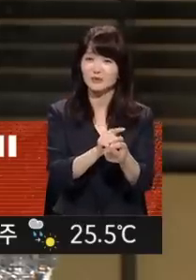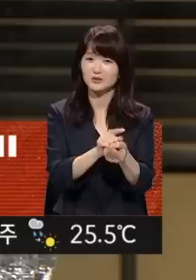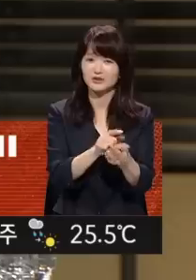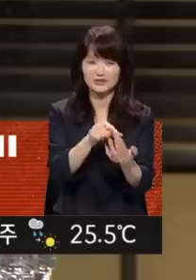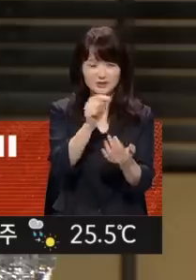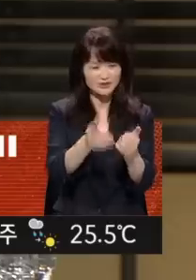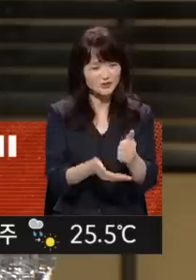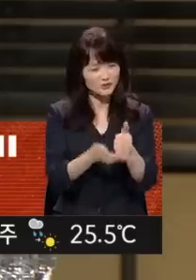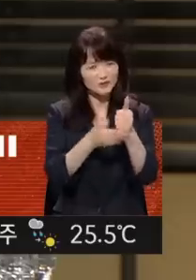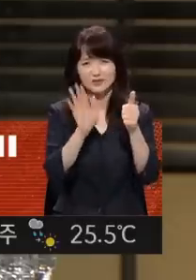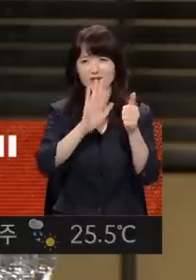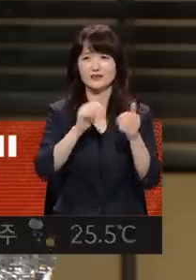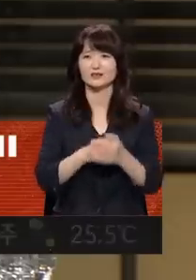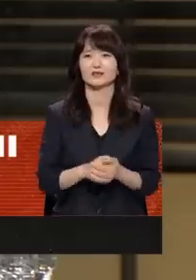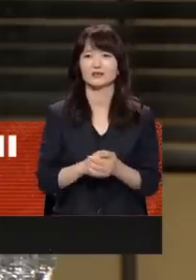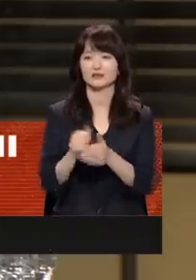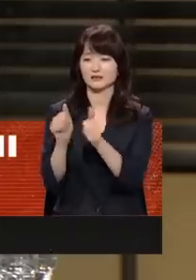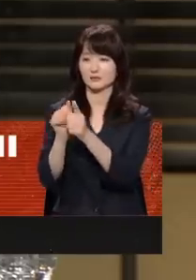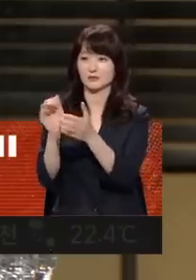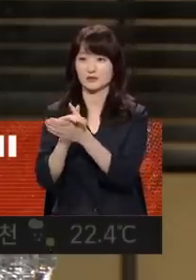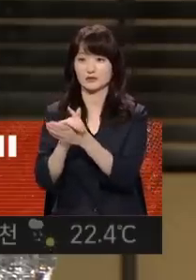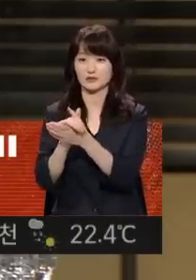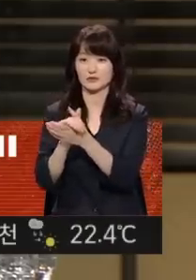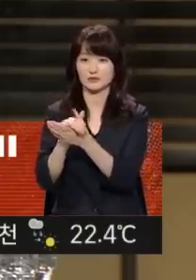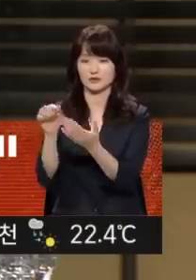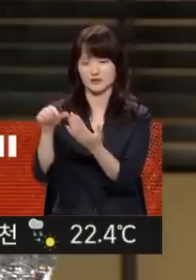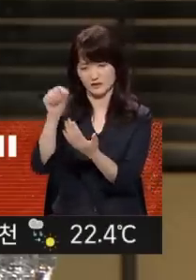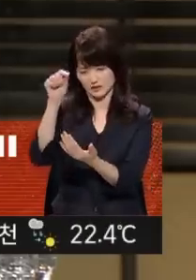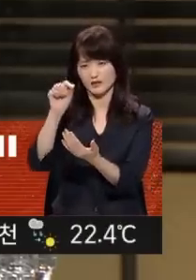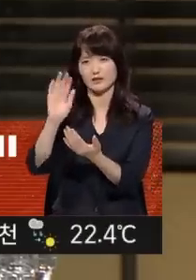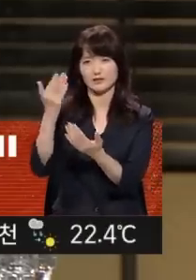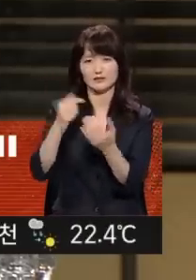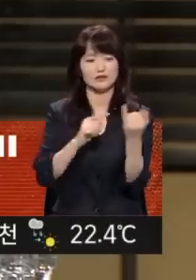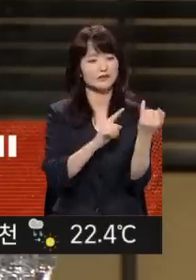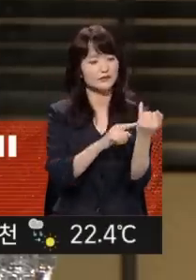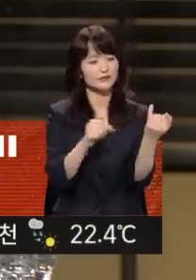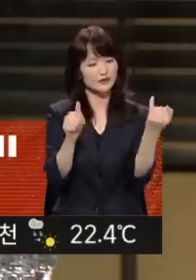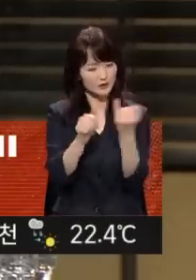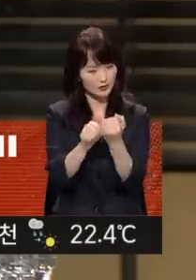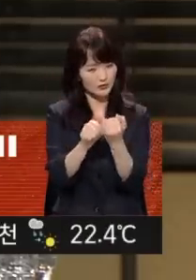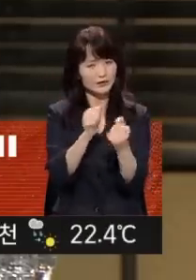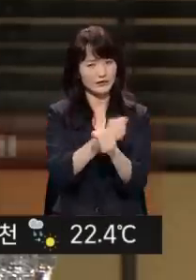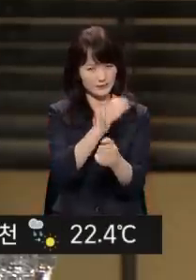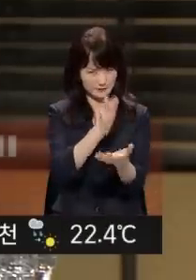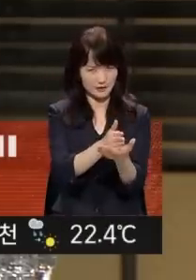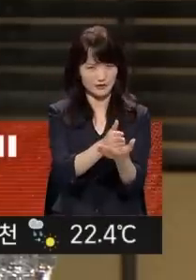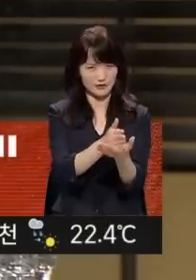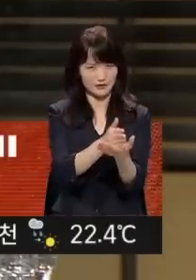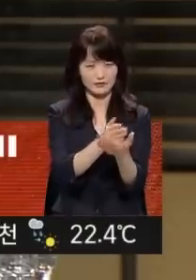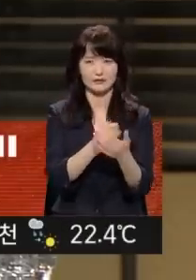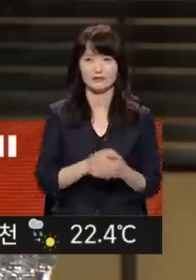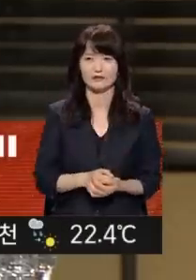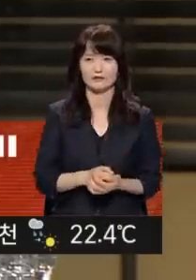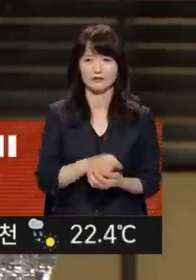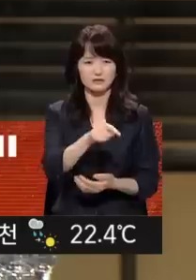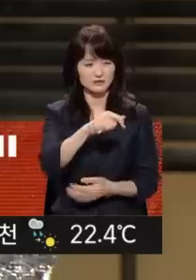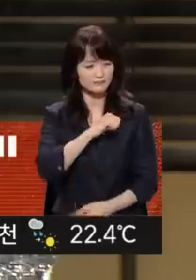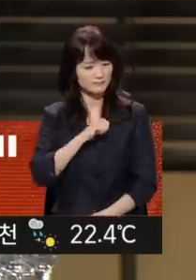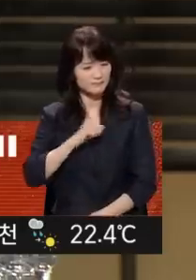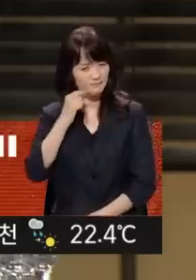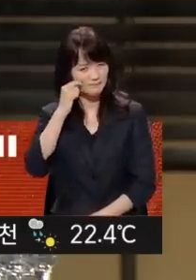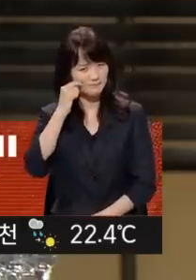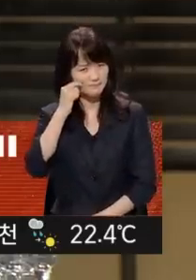존중하고의 문제가 아니라이 남친이 선택해야 될 문제예요이 여자와 결혼하느냐 마느냐 그러니까 이걸 내가 못 견디면